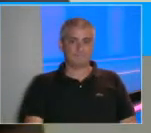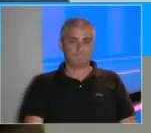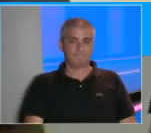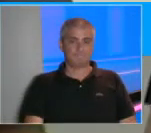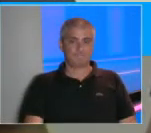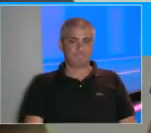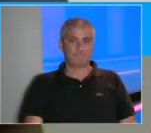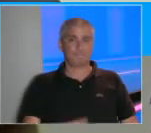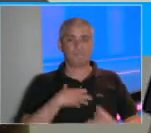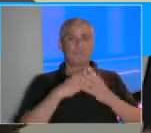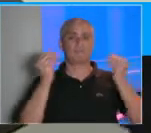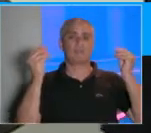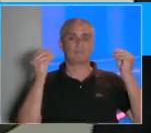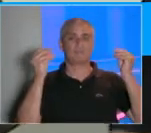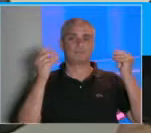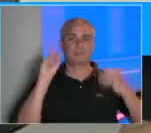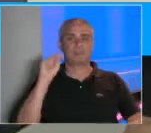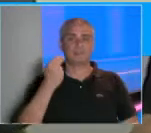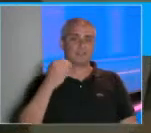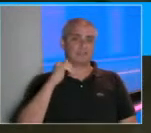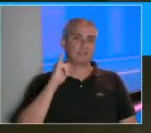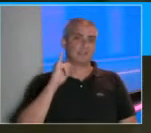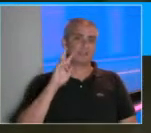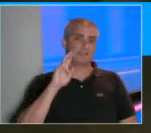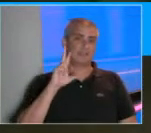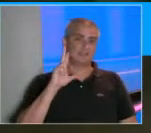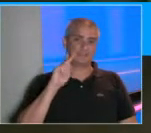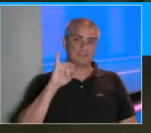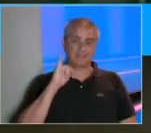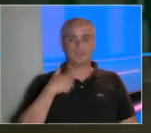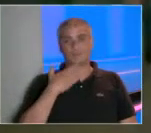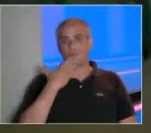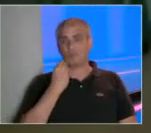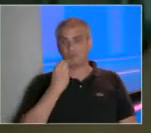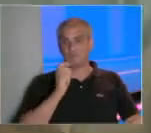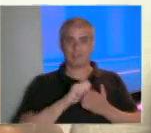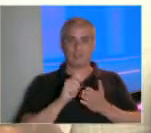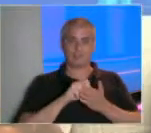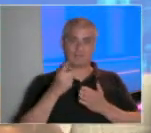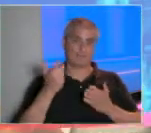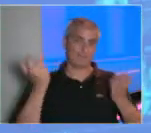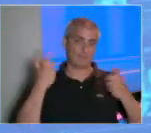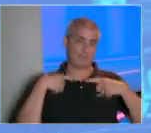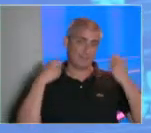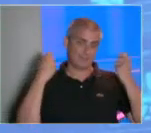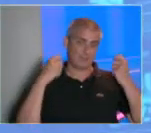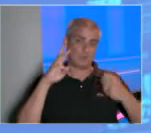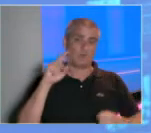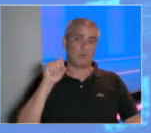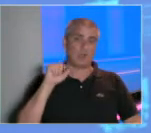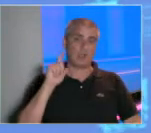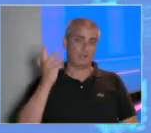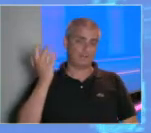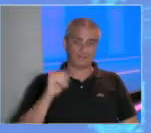אנחנו קצת מאבדים את דנה ירקצי. אנחנו מודים לך, כתבת לענייני חינוך בוואלה ניוז,